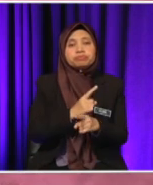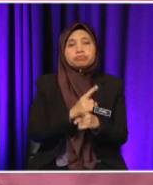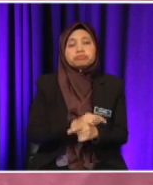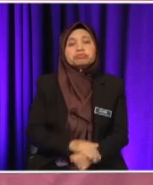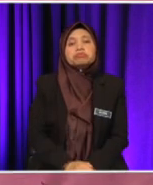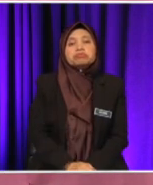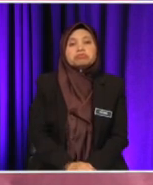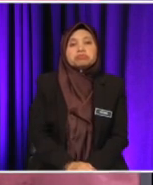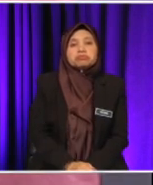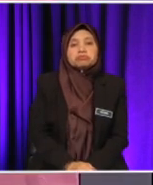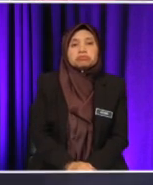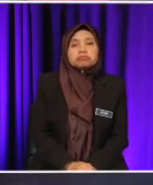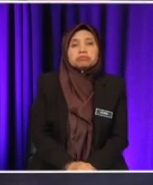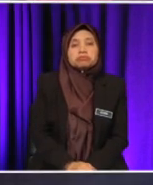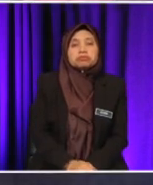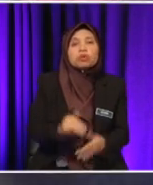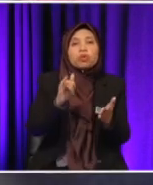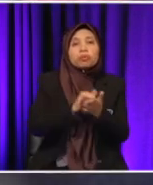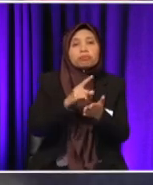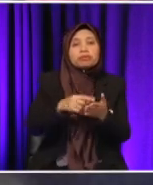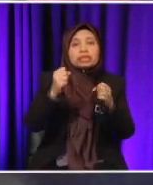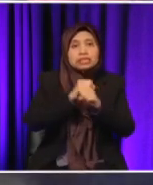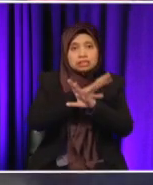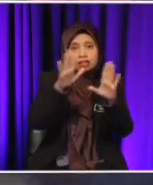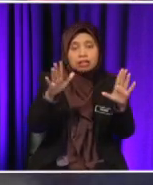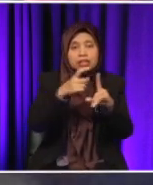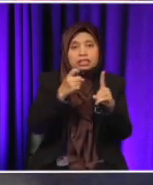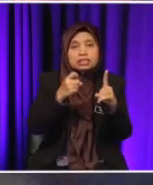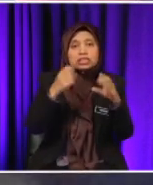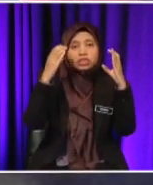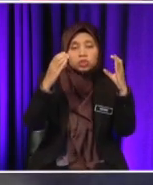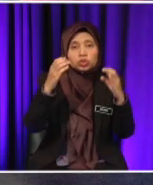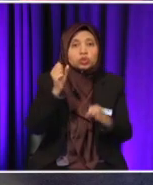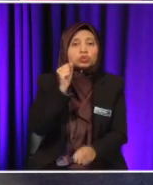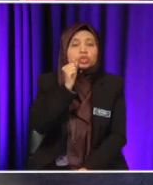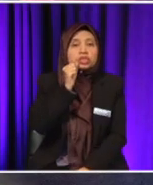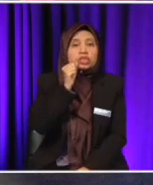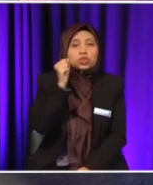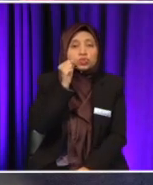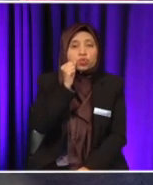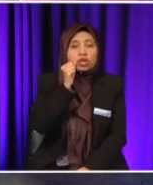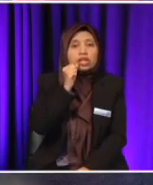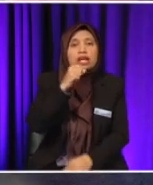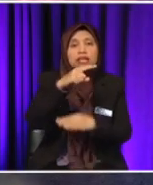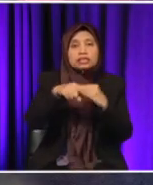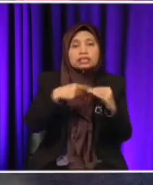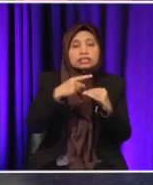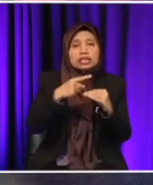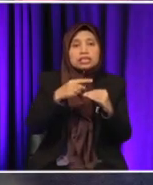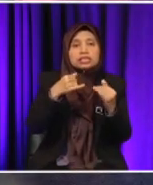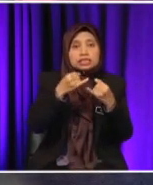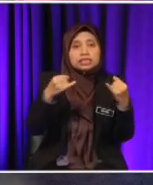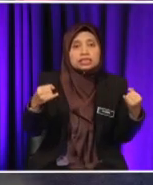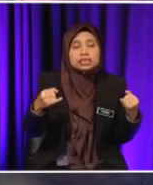tidak itu dia tadi penerangan daripada cek gusiti suhaila berkenaan dengan 9 jenis-jenis